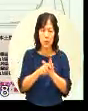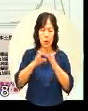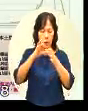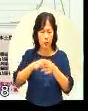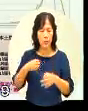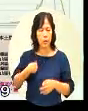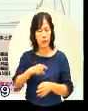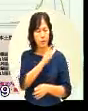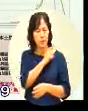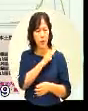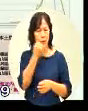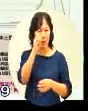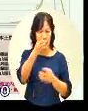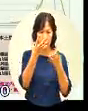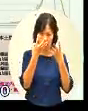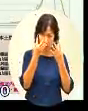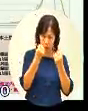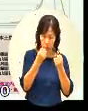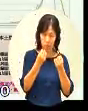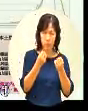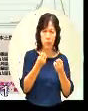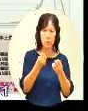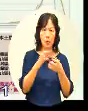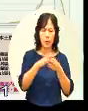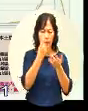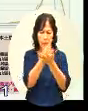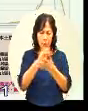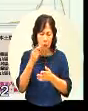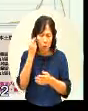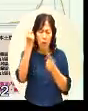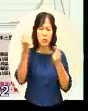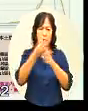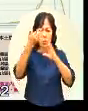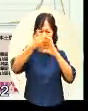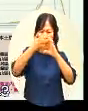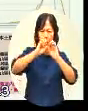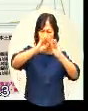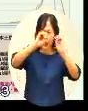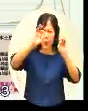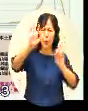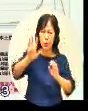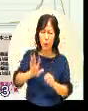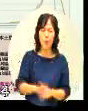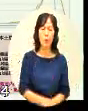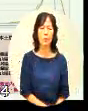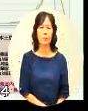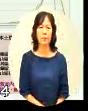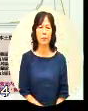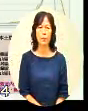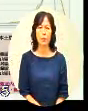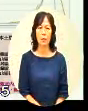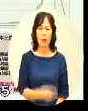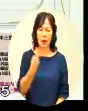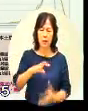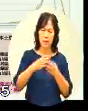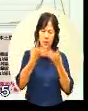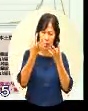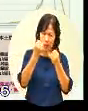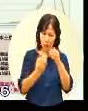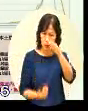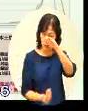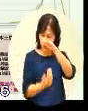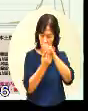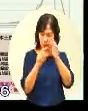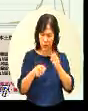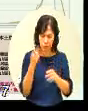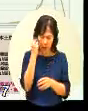为当一个数字大家感觉到媒体在炒了，或者说这个数字达到这个分蕊